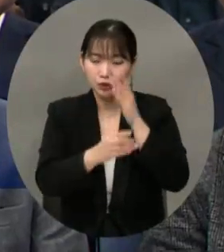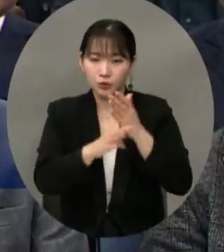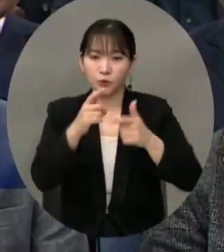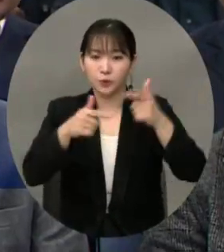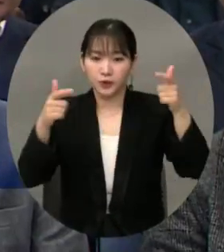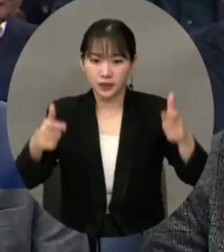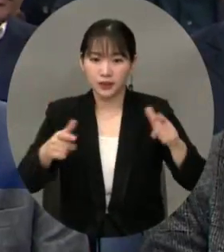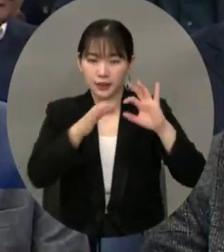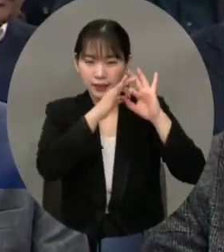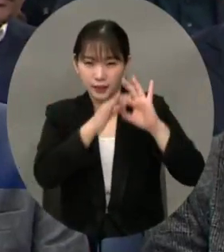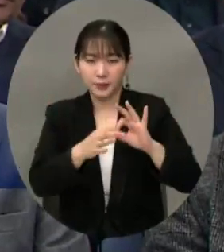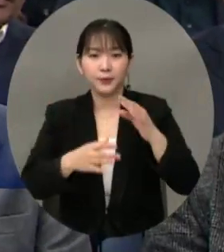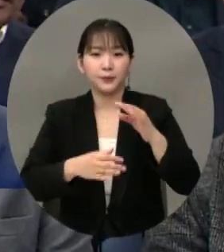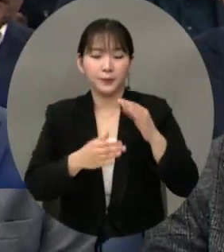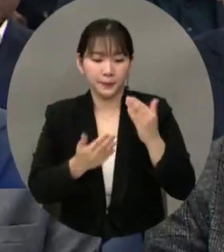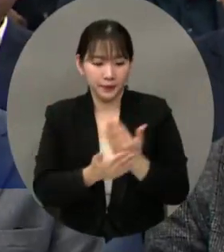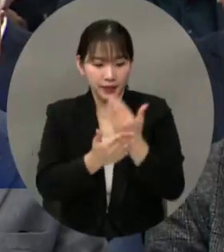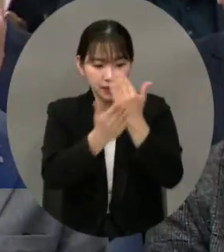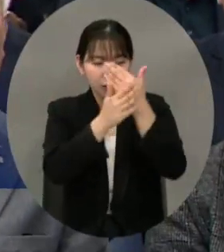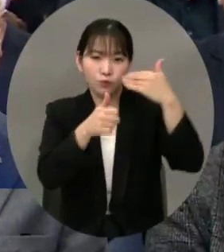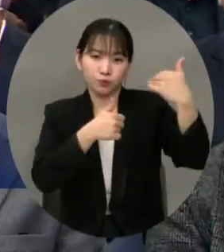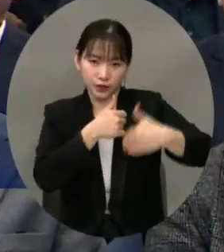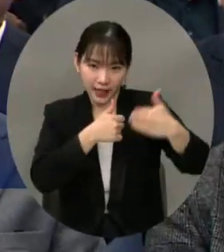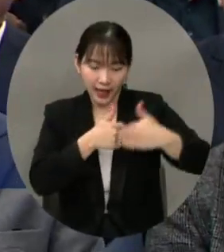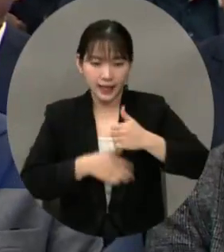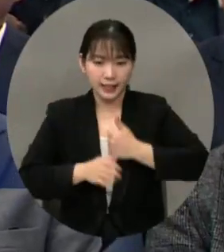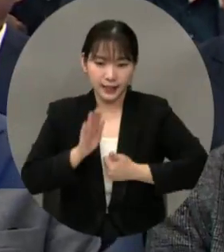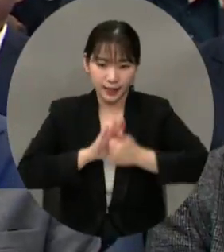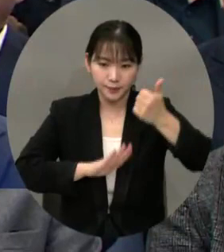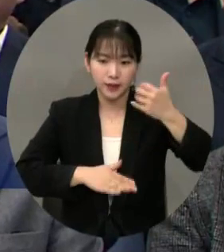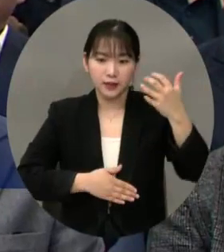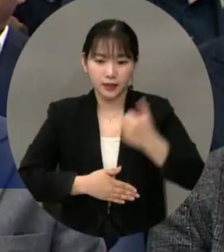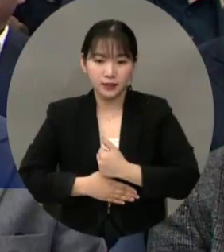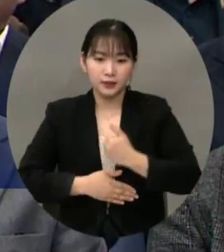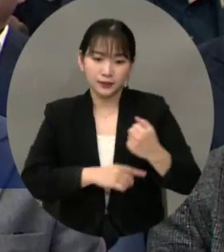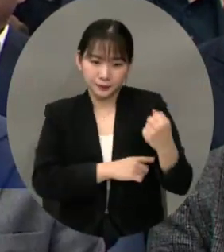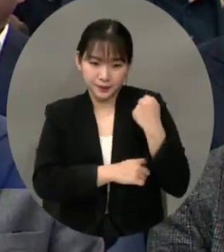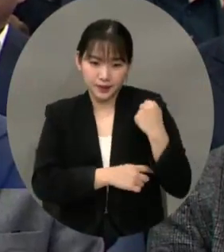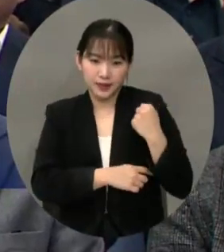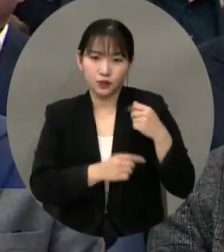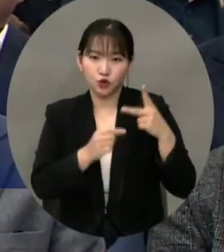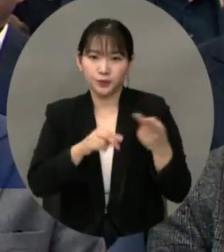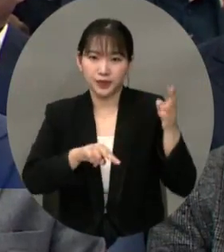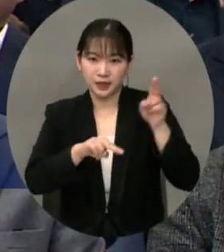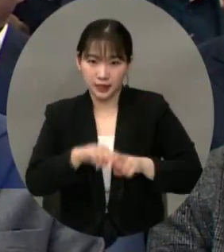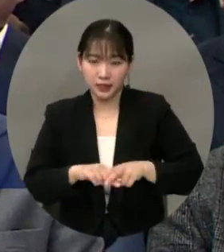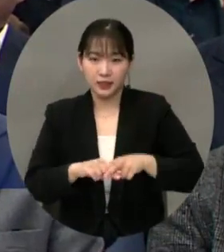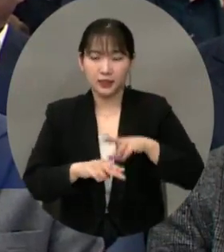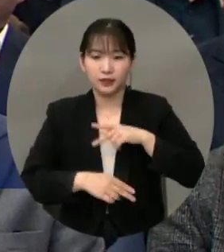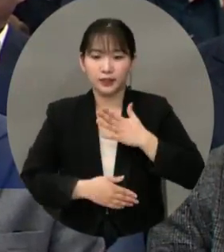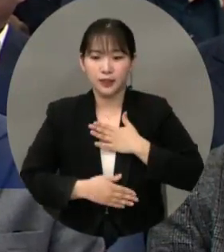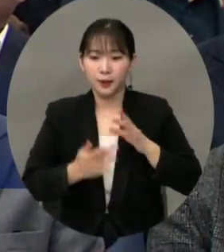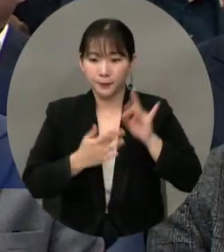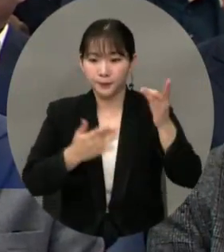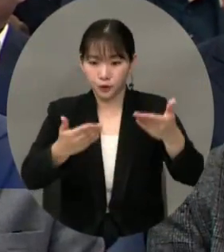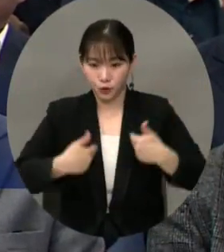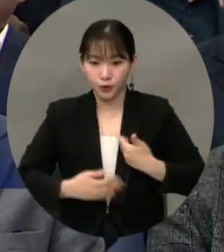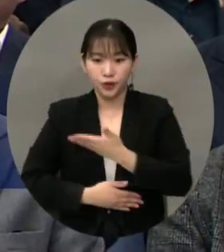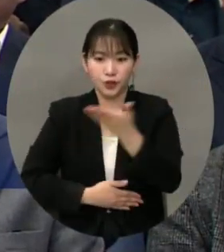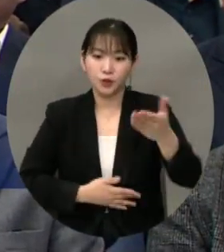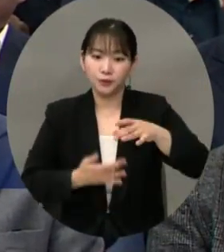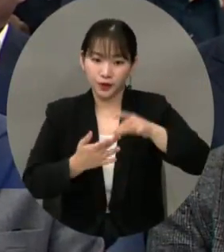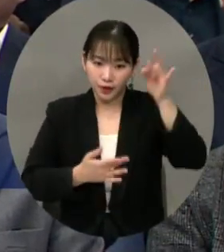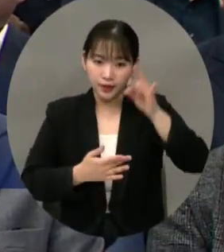목포를 중단 없이 발전시켜달라는 희망을 가지고 힘 있는 재선 의원 김원희를 선택해 주셨습니다. 여러분의